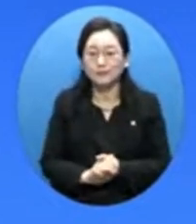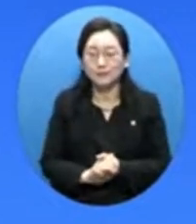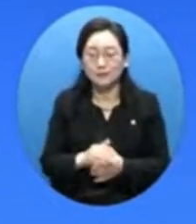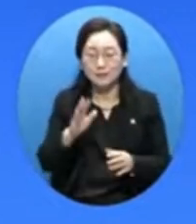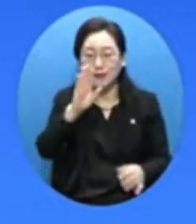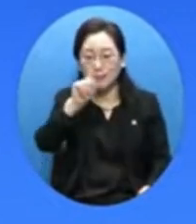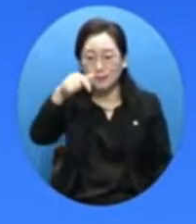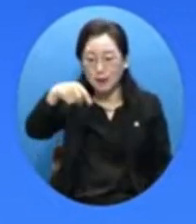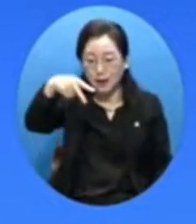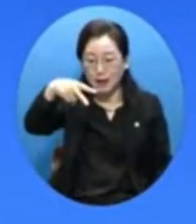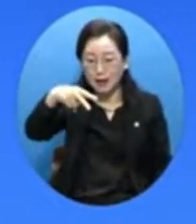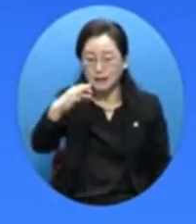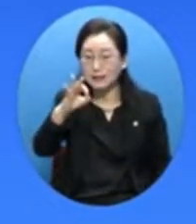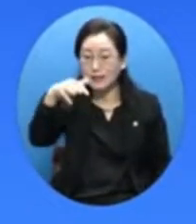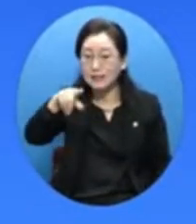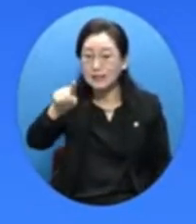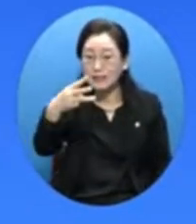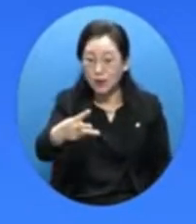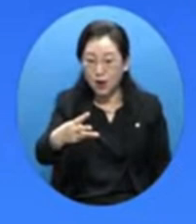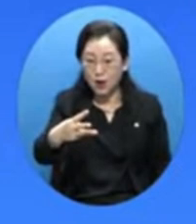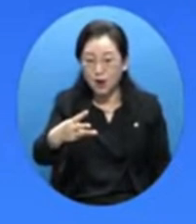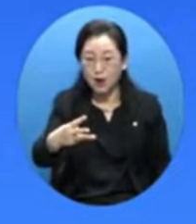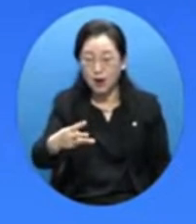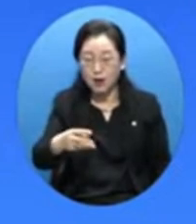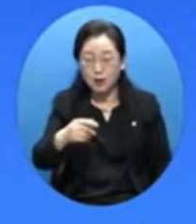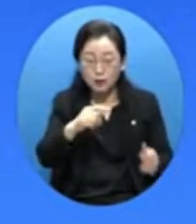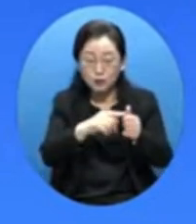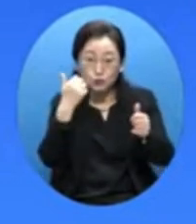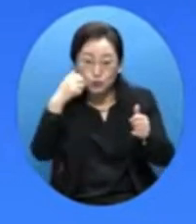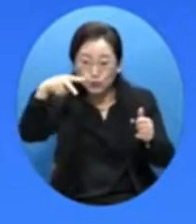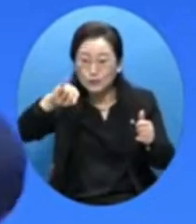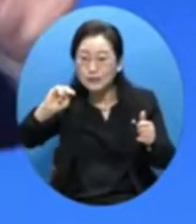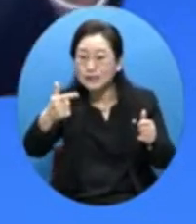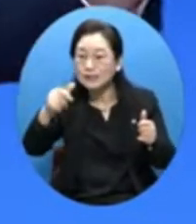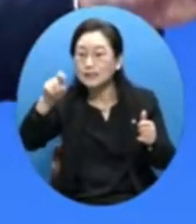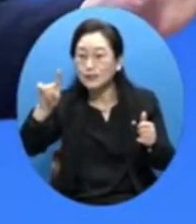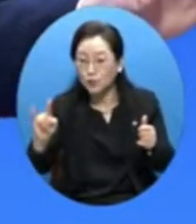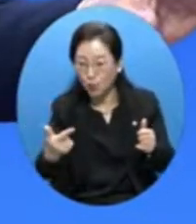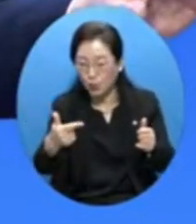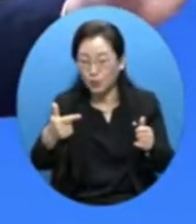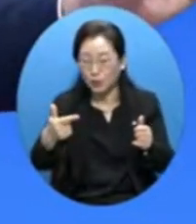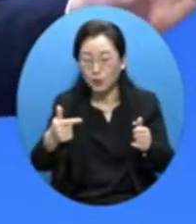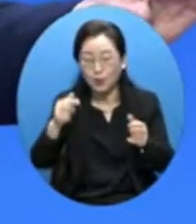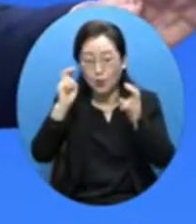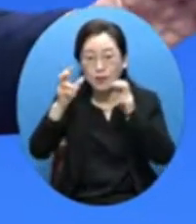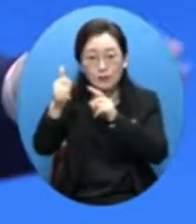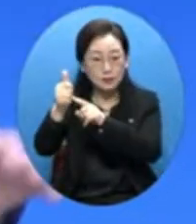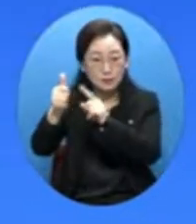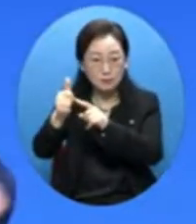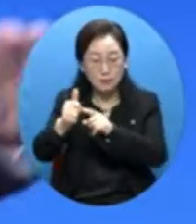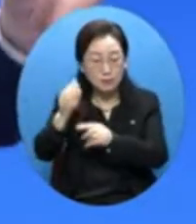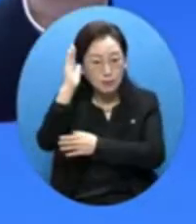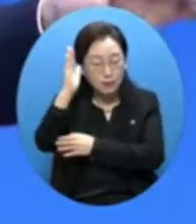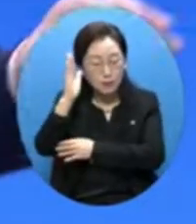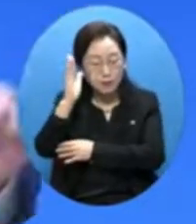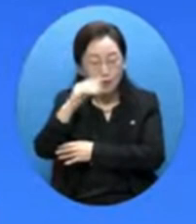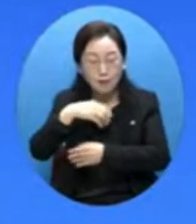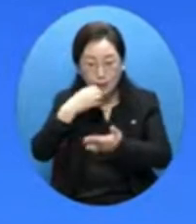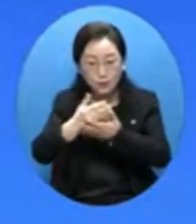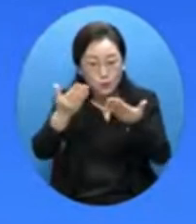박성철 신원회장님의 간증을 듣고 큰 감동을 받은 것은 베트남이 공산국가인데